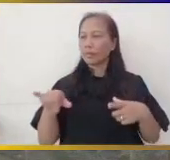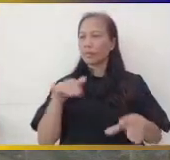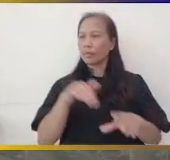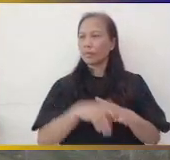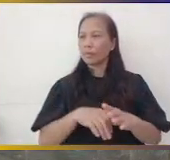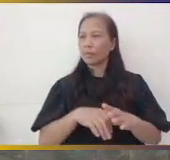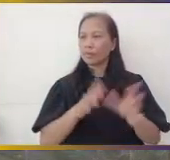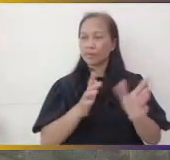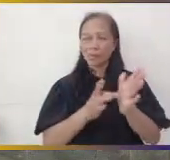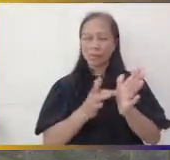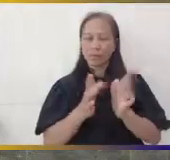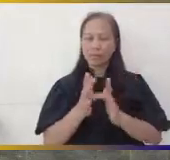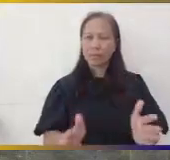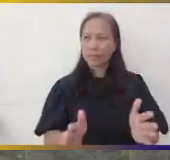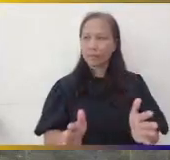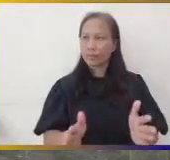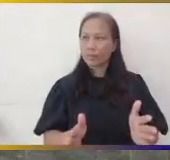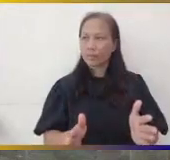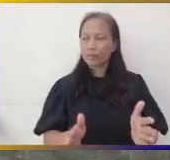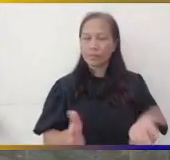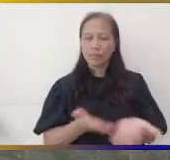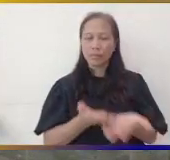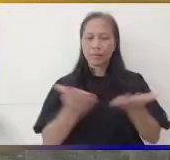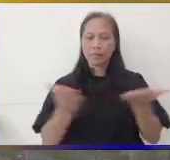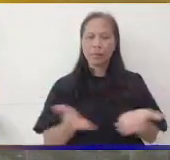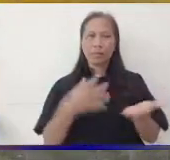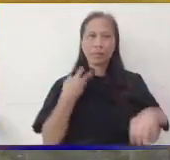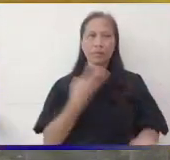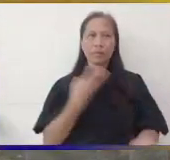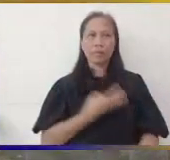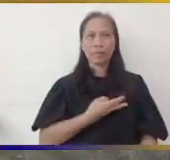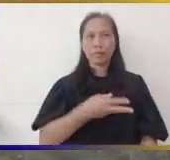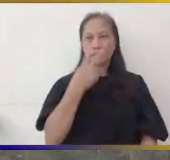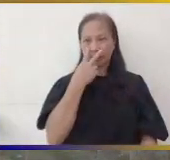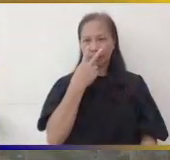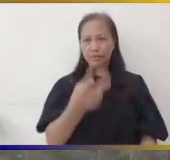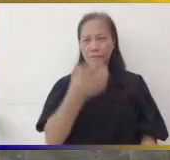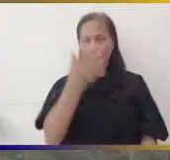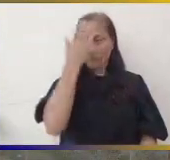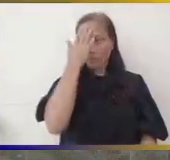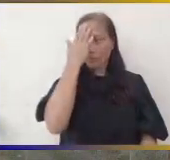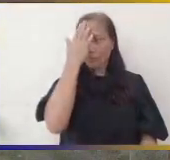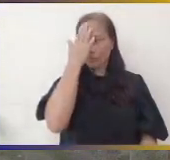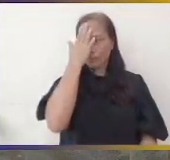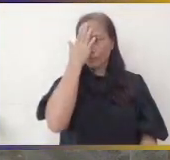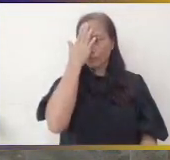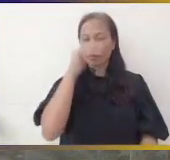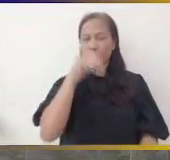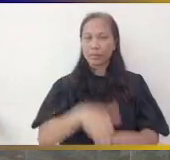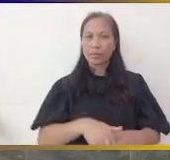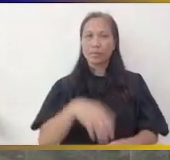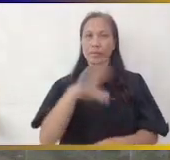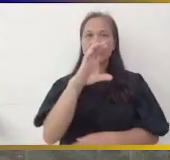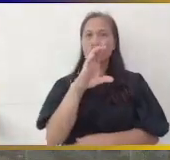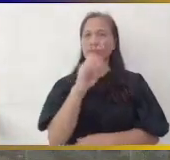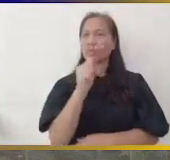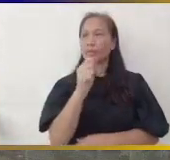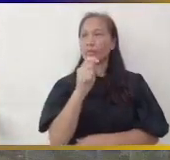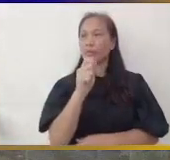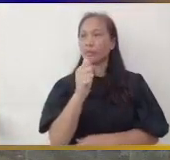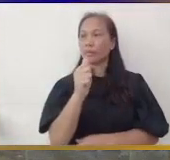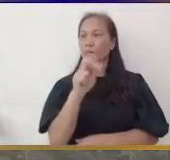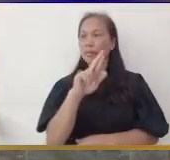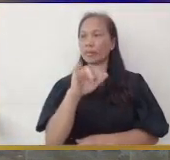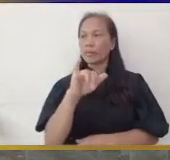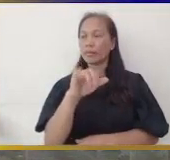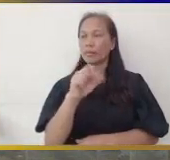doon po sa mga cis groups na tinatawag nating puritans So makikita natin mga kapatid na